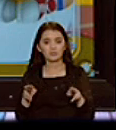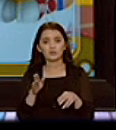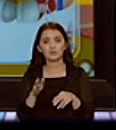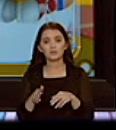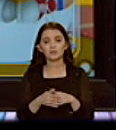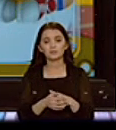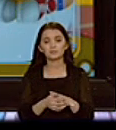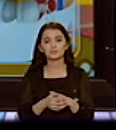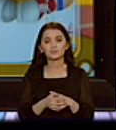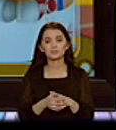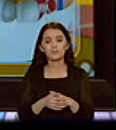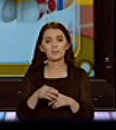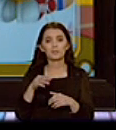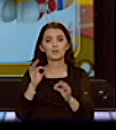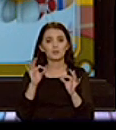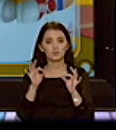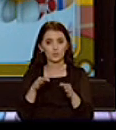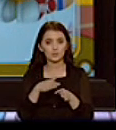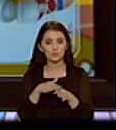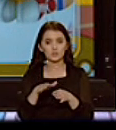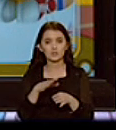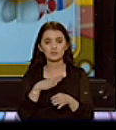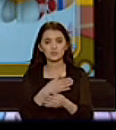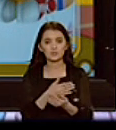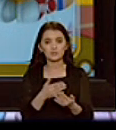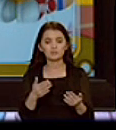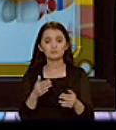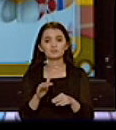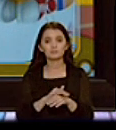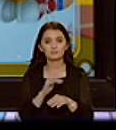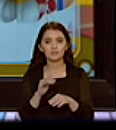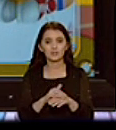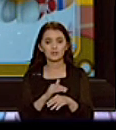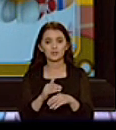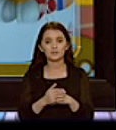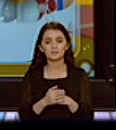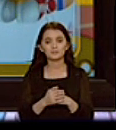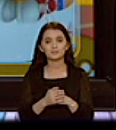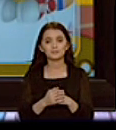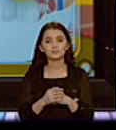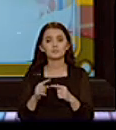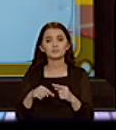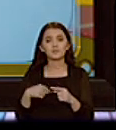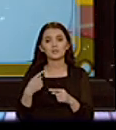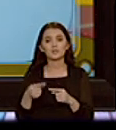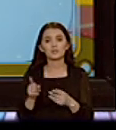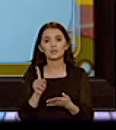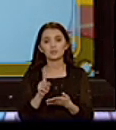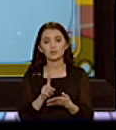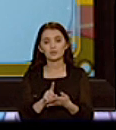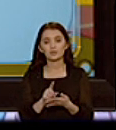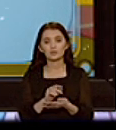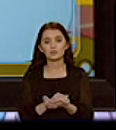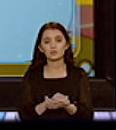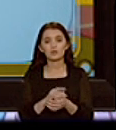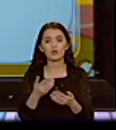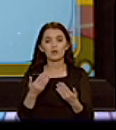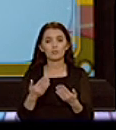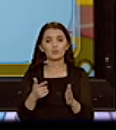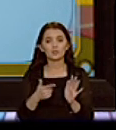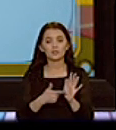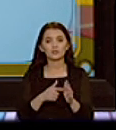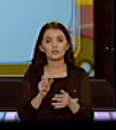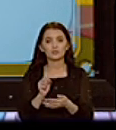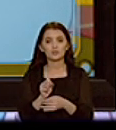14946. Tenglamani to'g'ri bajaribsizmi? Barakalla. Endi navbatdagi topshirig'imiz. Bu